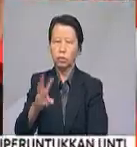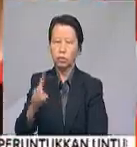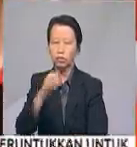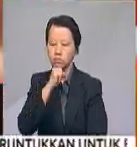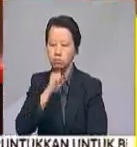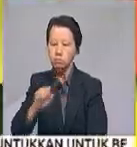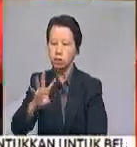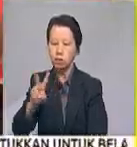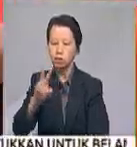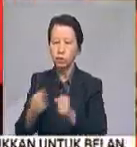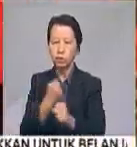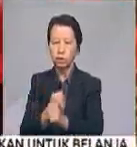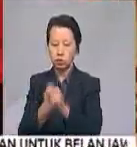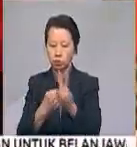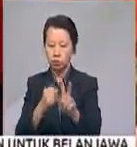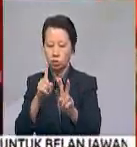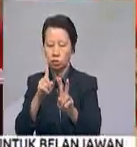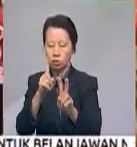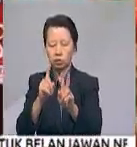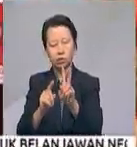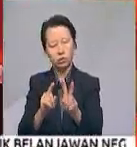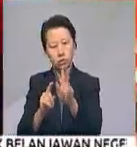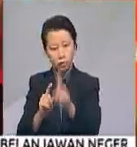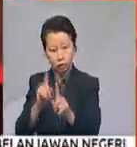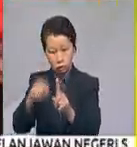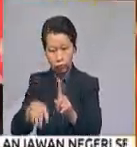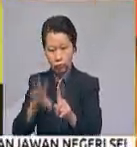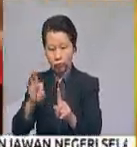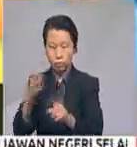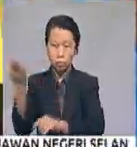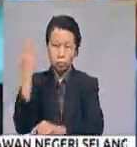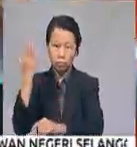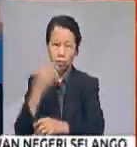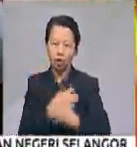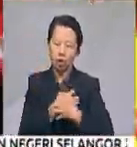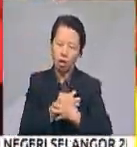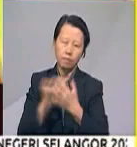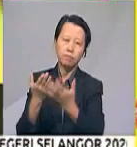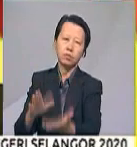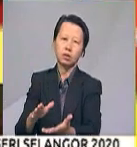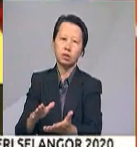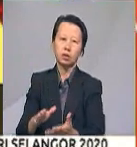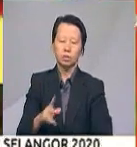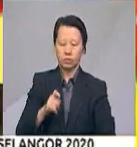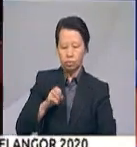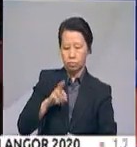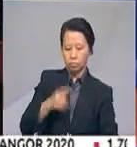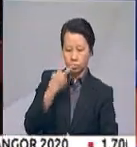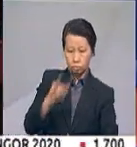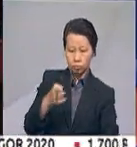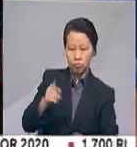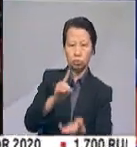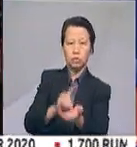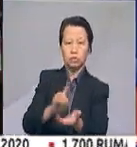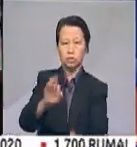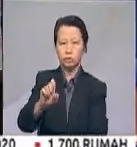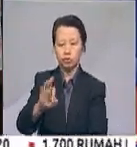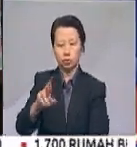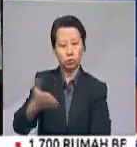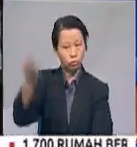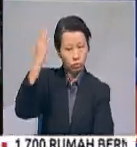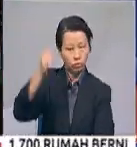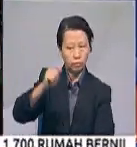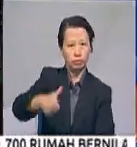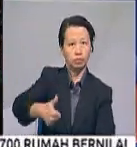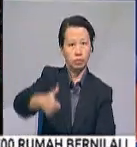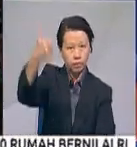21 September lepas akibat komplikasi jantung. PRU14 menyaksikan Allahyarham Dr. Mat Farid menang kerusi parlimen